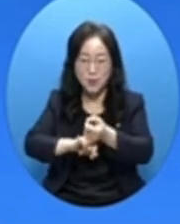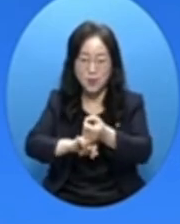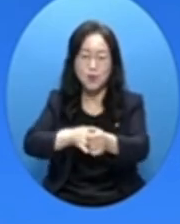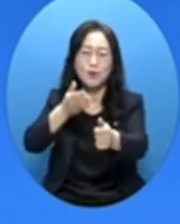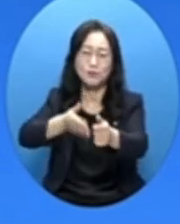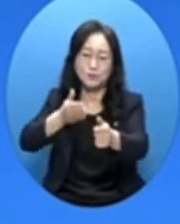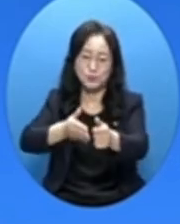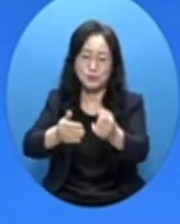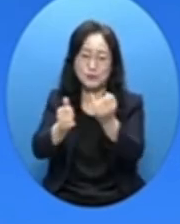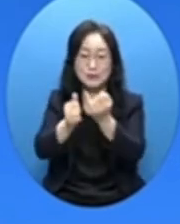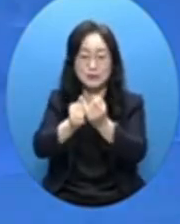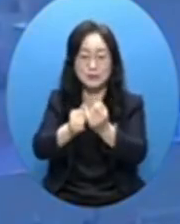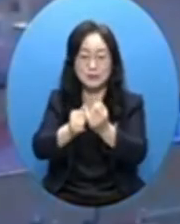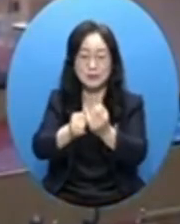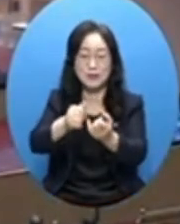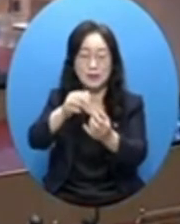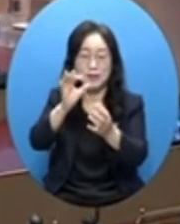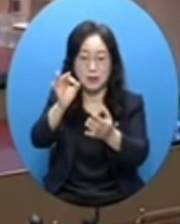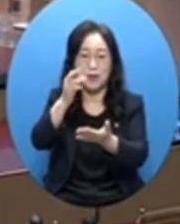10계명이 있습니다.